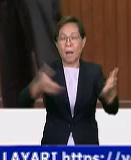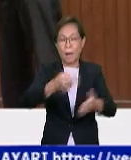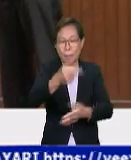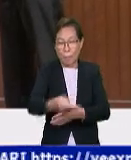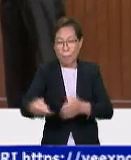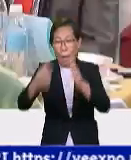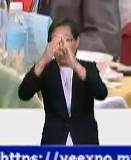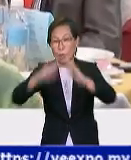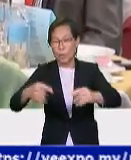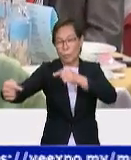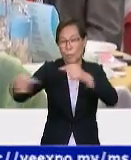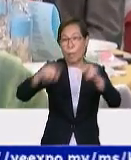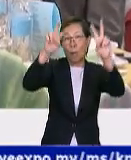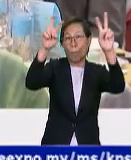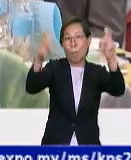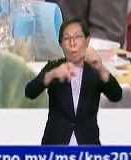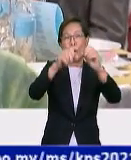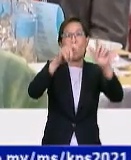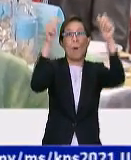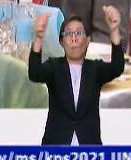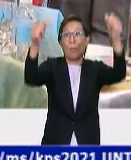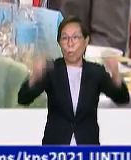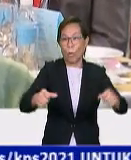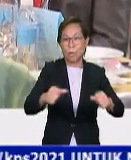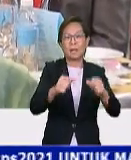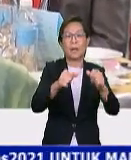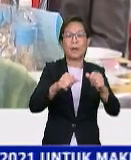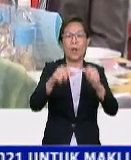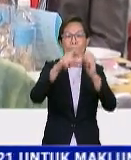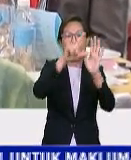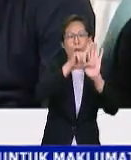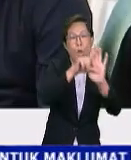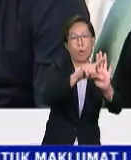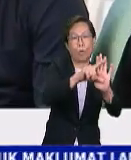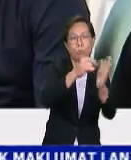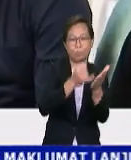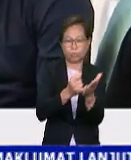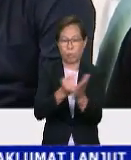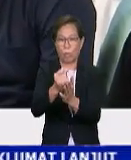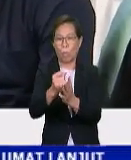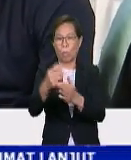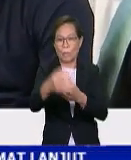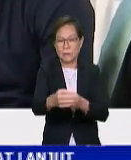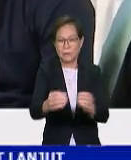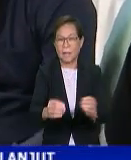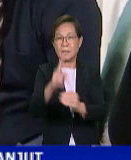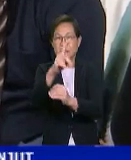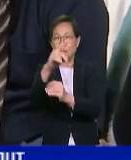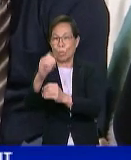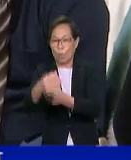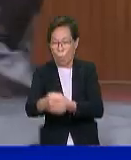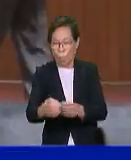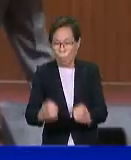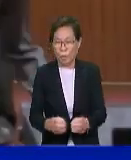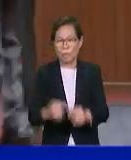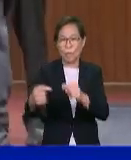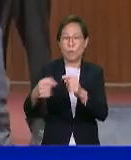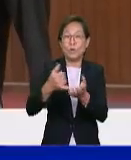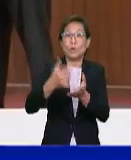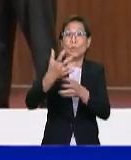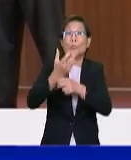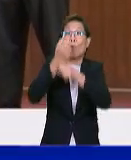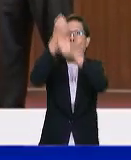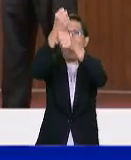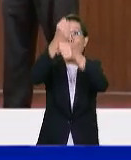serta pertandingan slogan poster dan logo integriti pejabat daerah pitas dinobatkan Johan bagi pertandingan